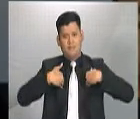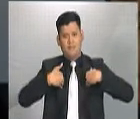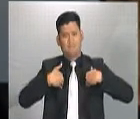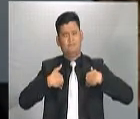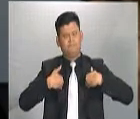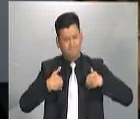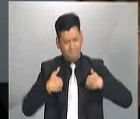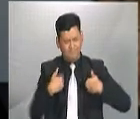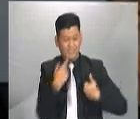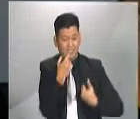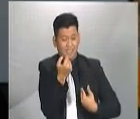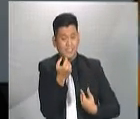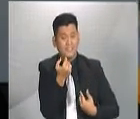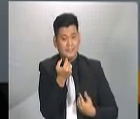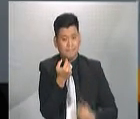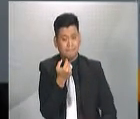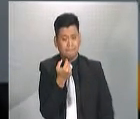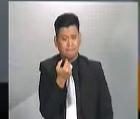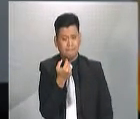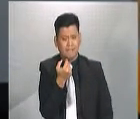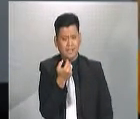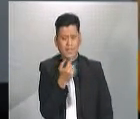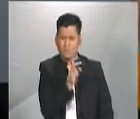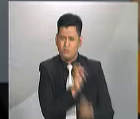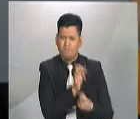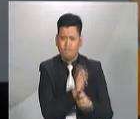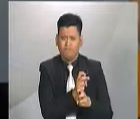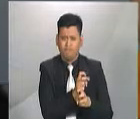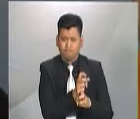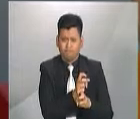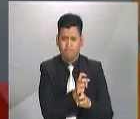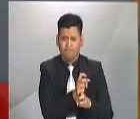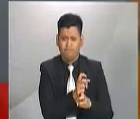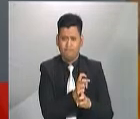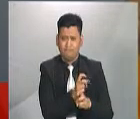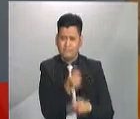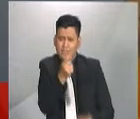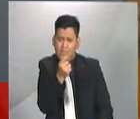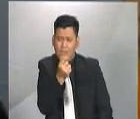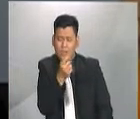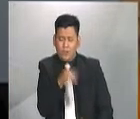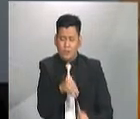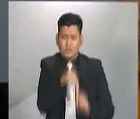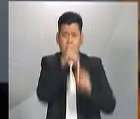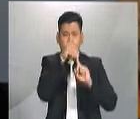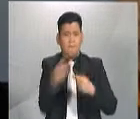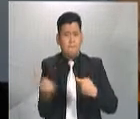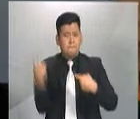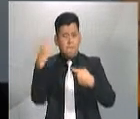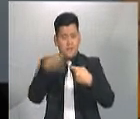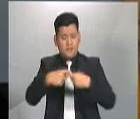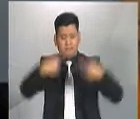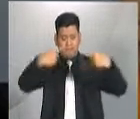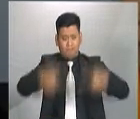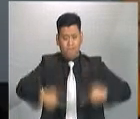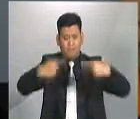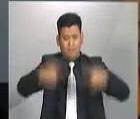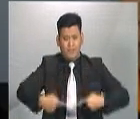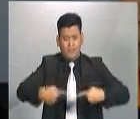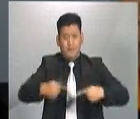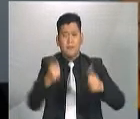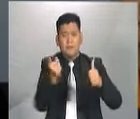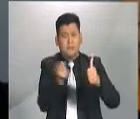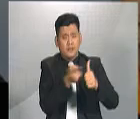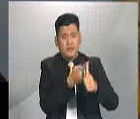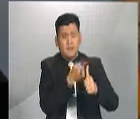apa ada sedikit kesukaran sikit khususnya yang melibatkan beberapa pertandingan yang satunya